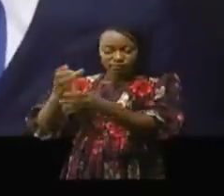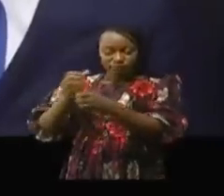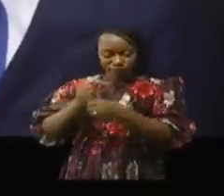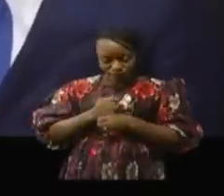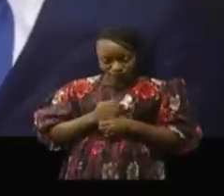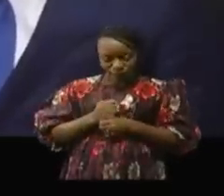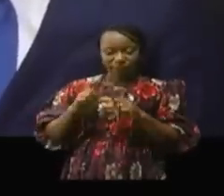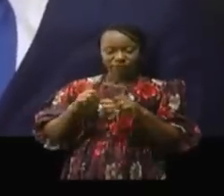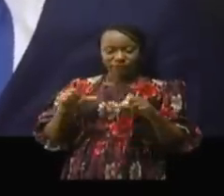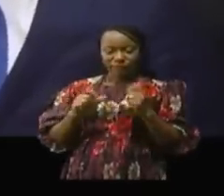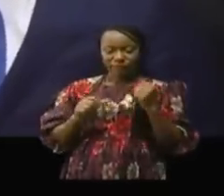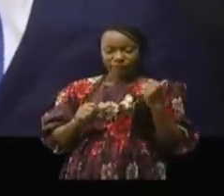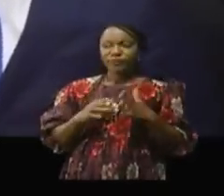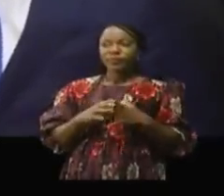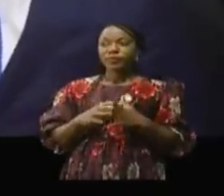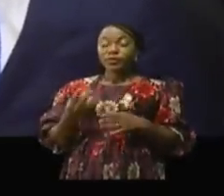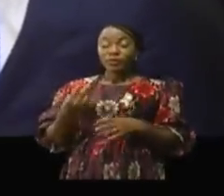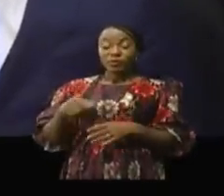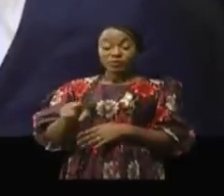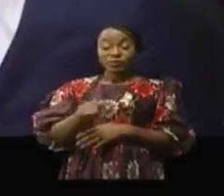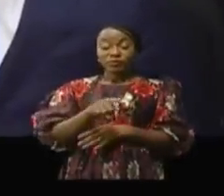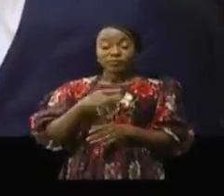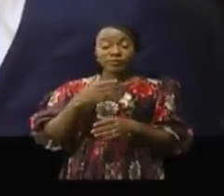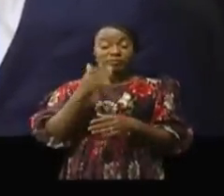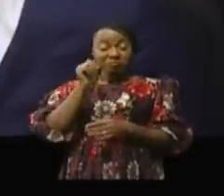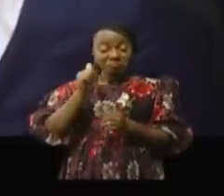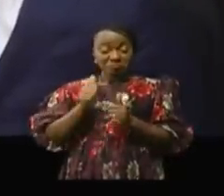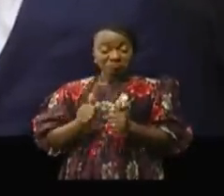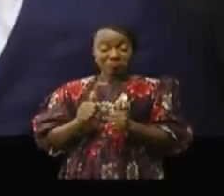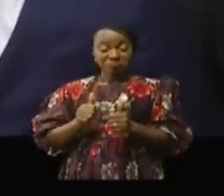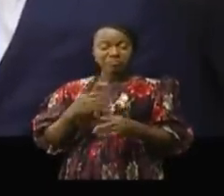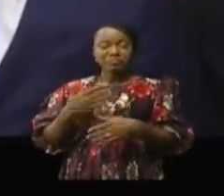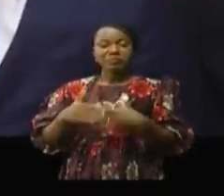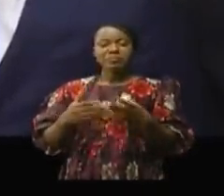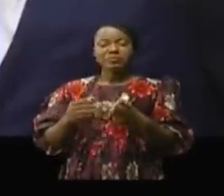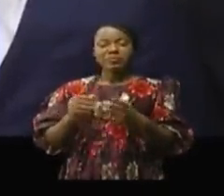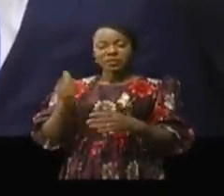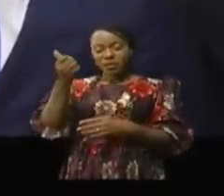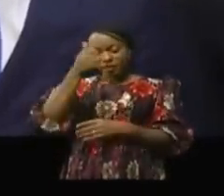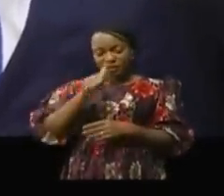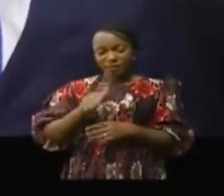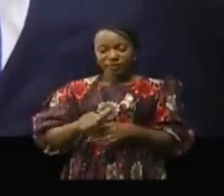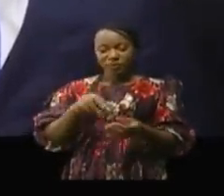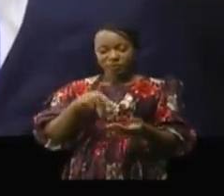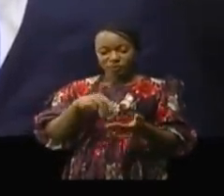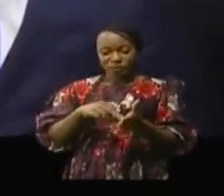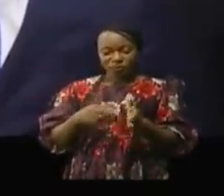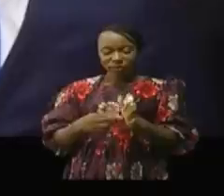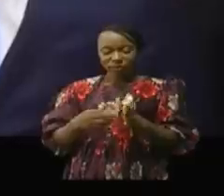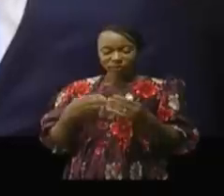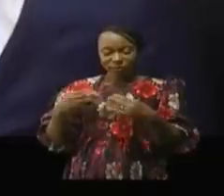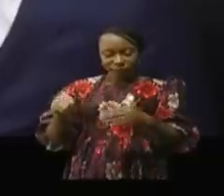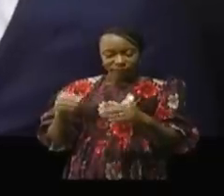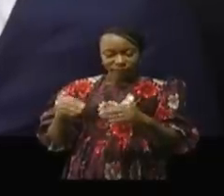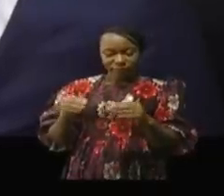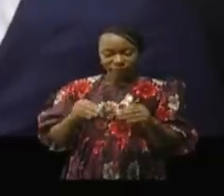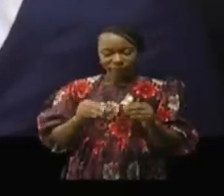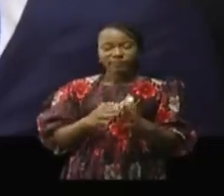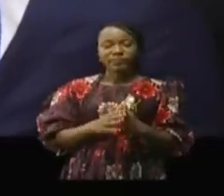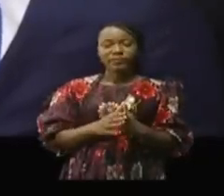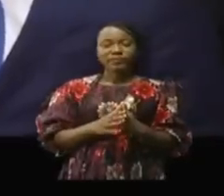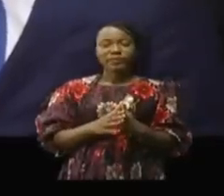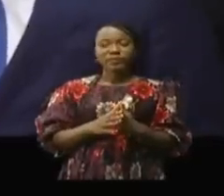savez très bien que l'Afrique est en train de préparer un marché intégral pour l'intégration de